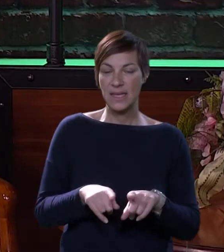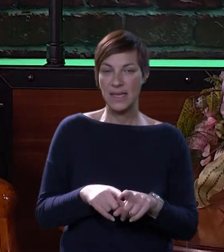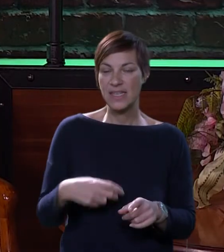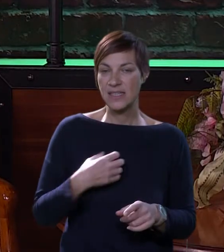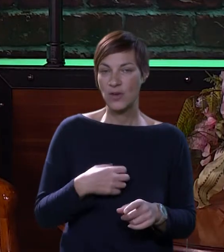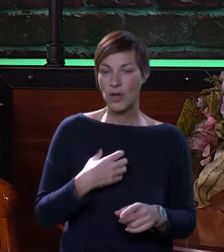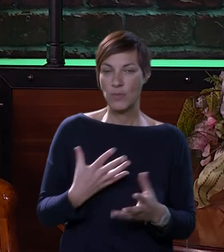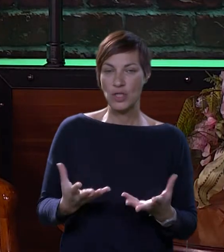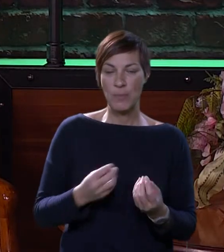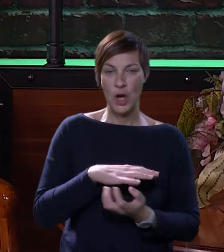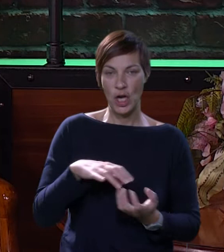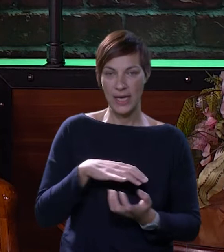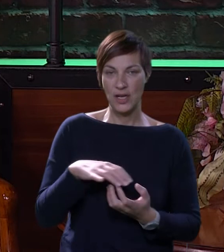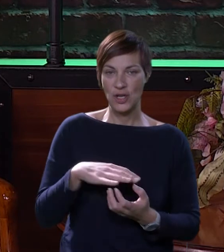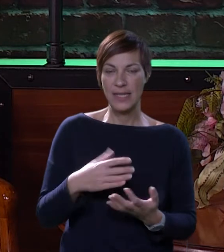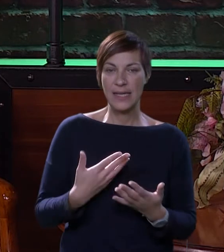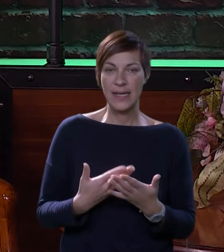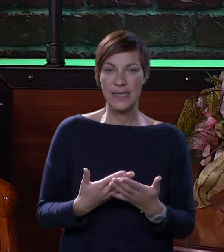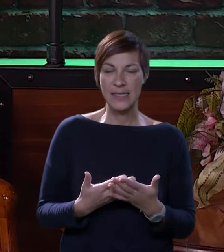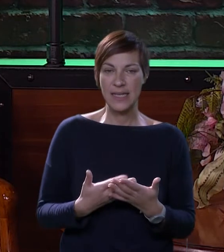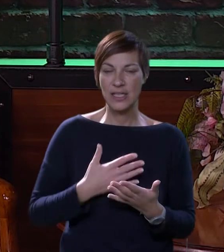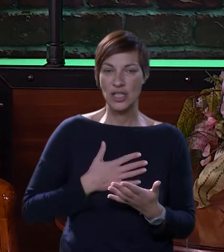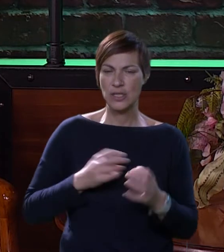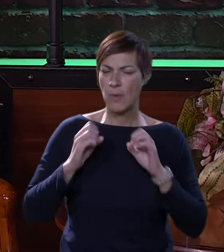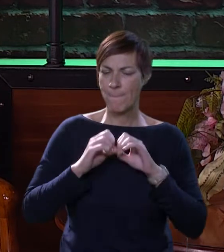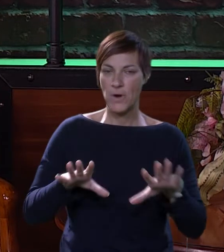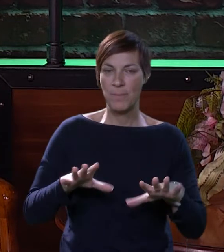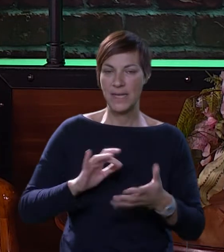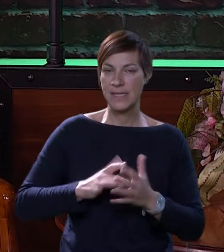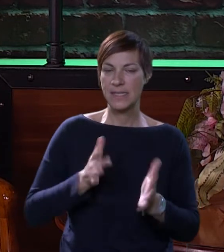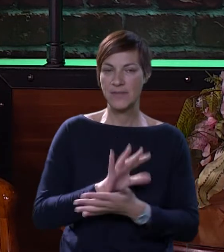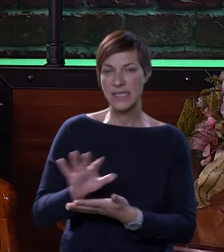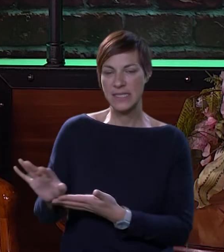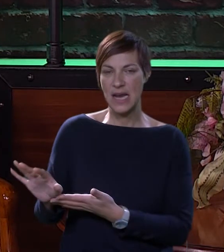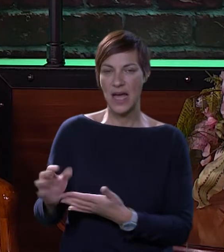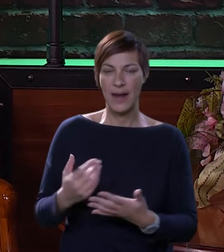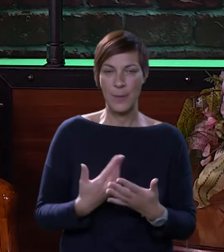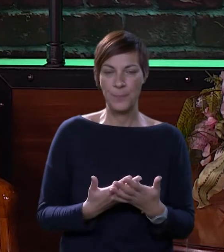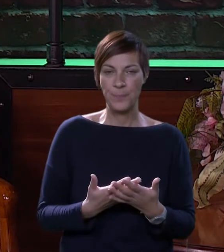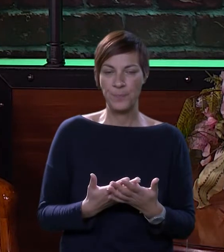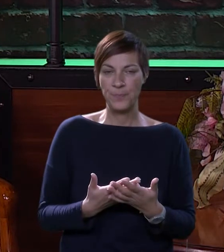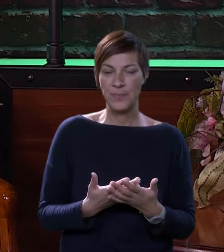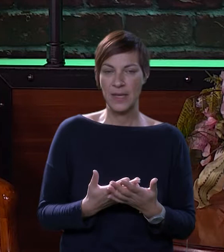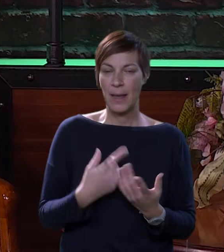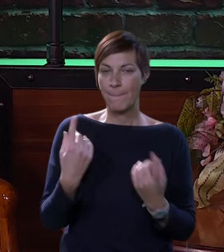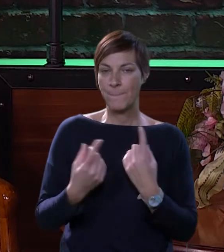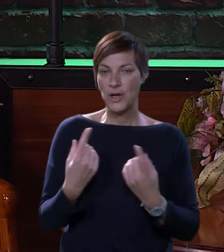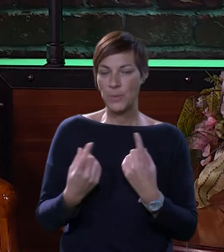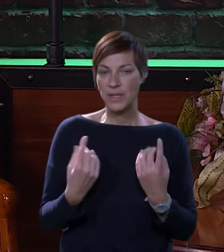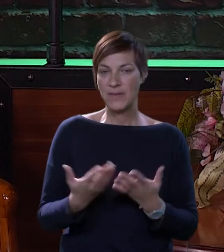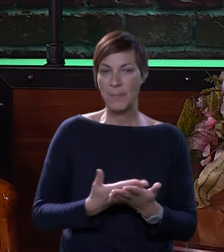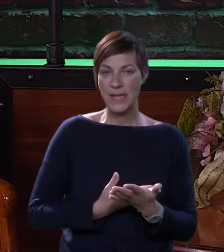koje muči mnoge roditelje zato što smo bombardirani sa svih strana i, ne znam,